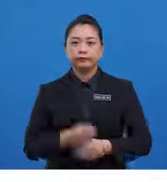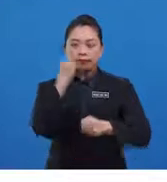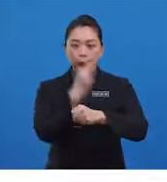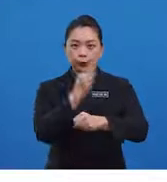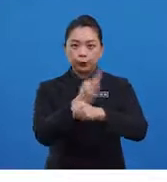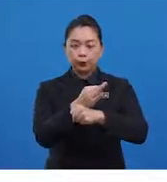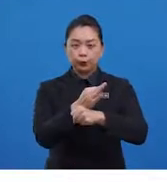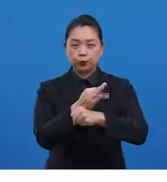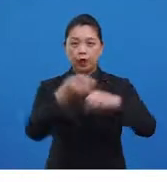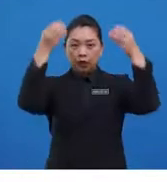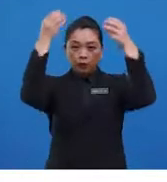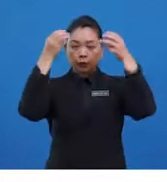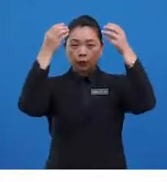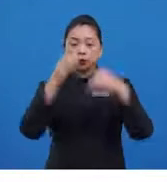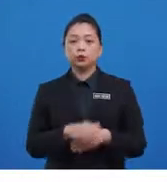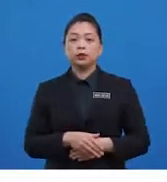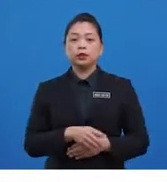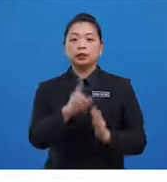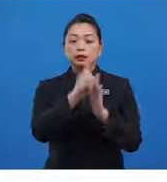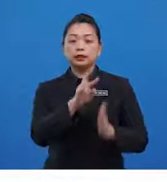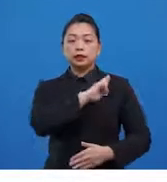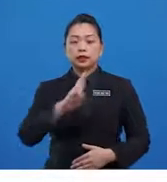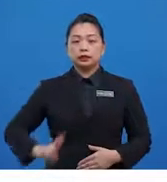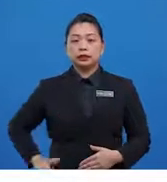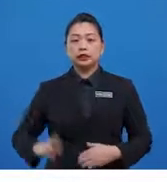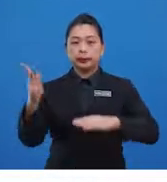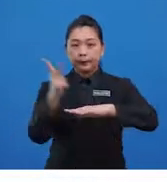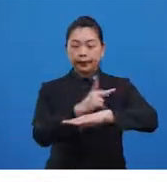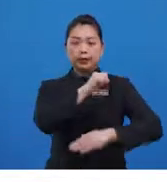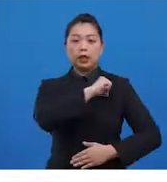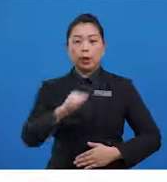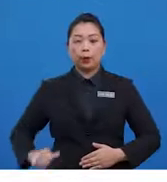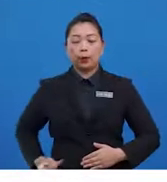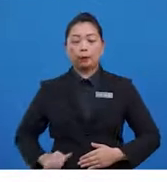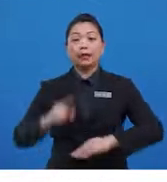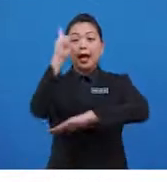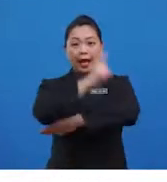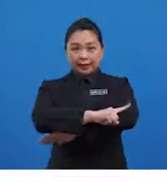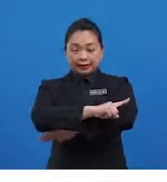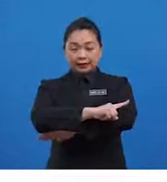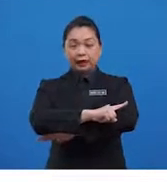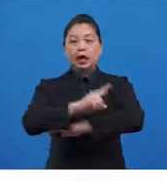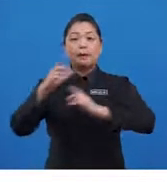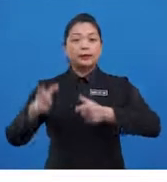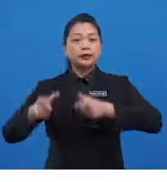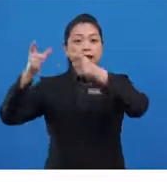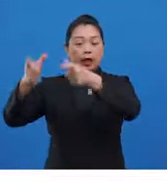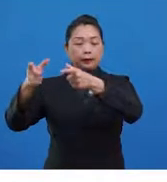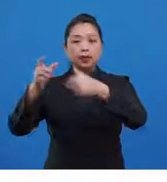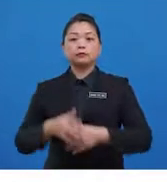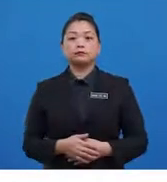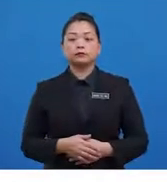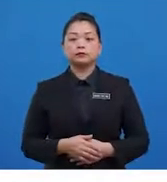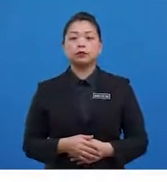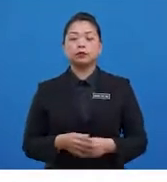tengkolok diraja dipakai oleh Yang di-Pertuan Agong pada hari pertabalan, sambutan hari ulang